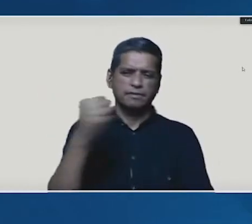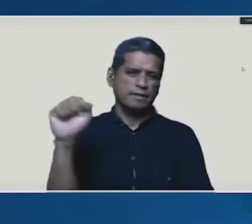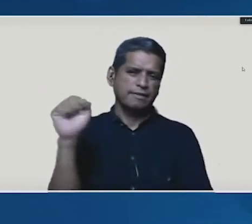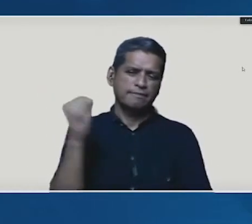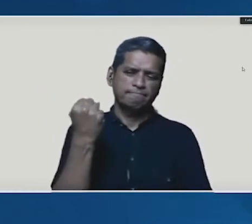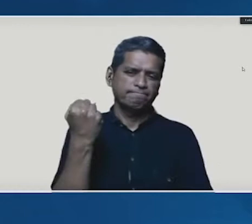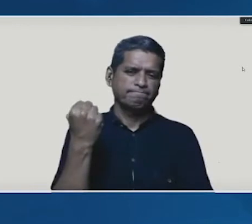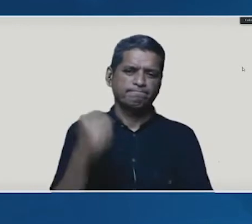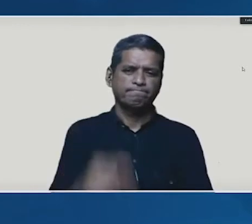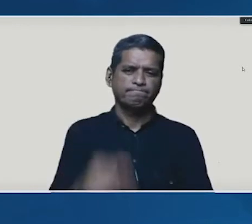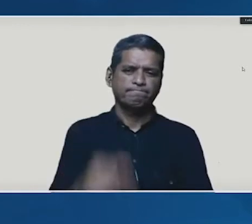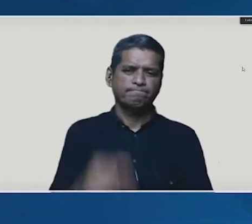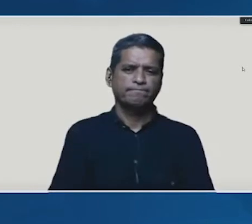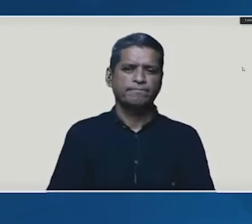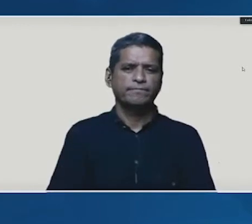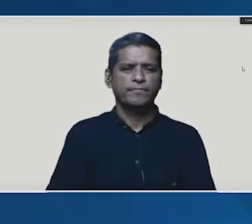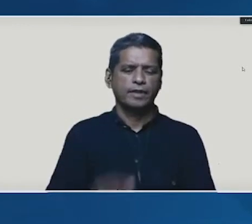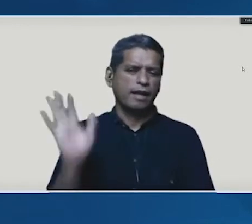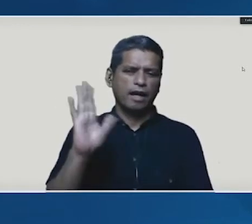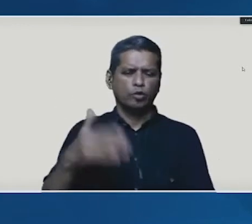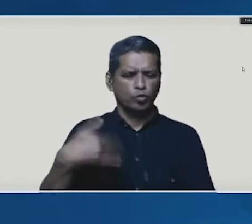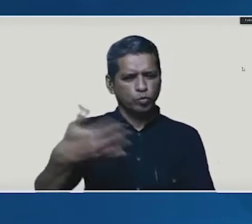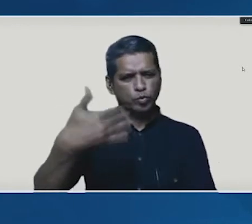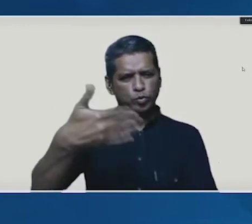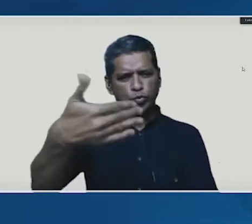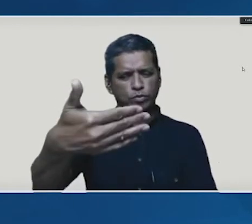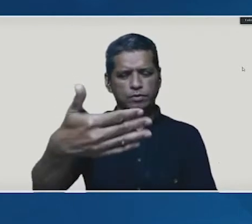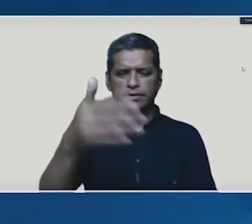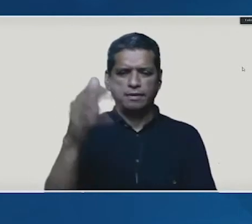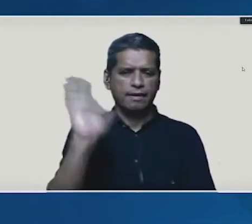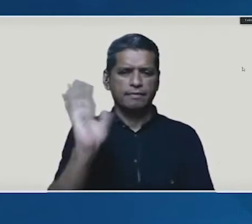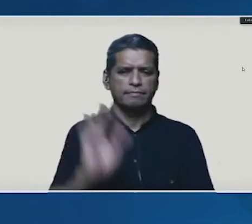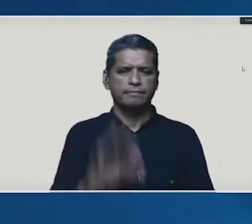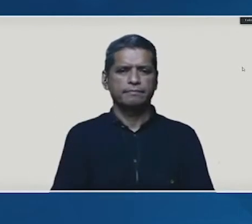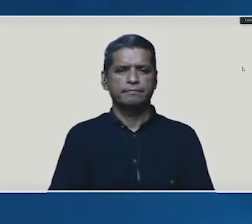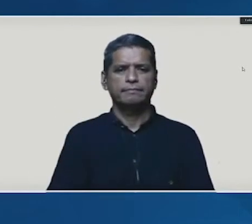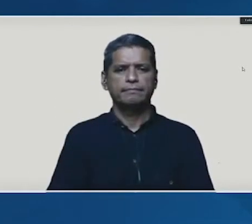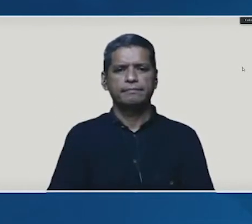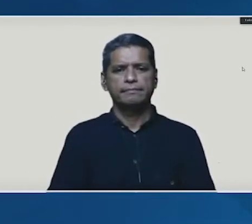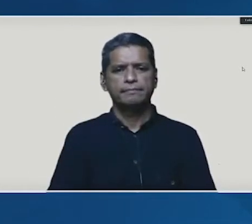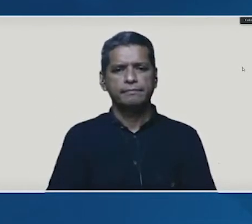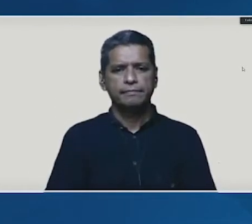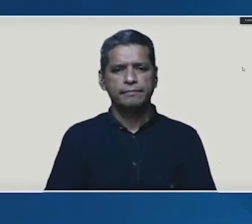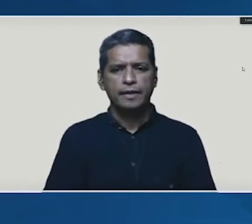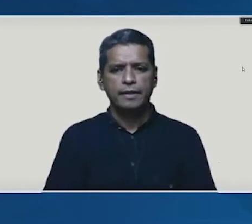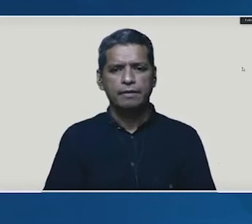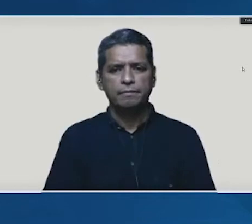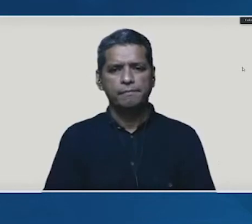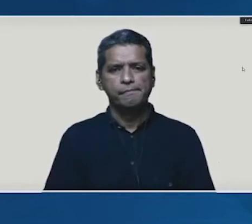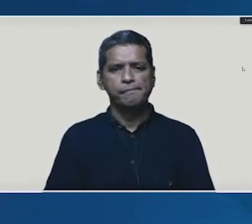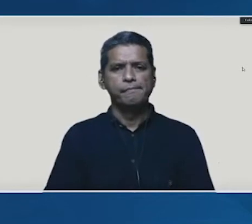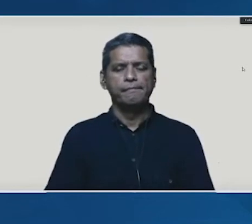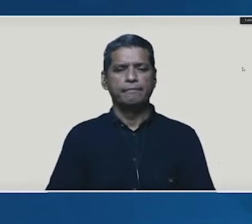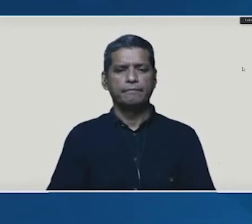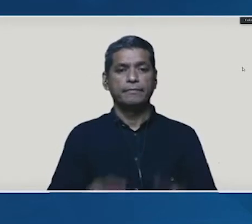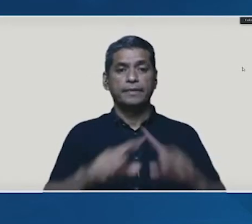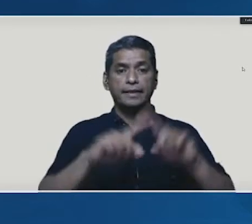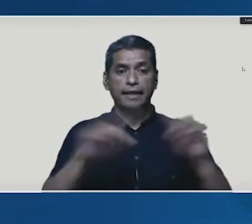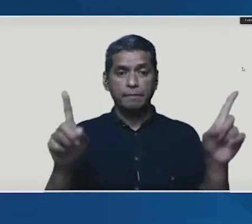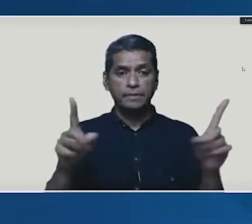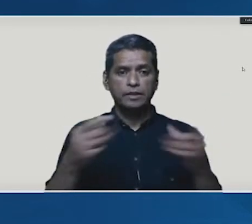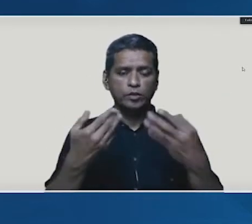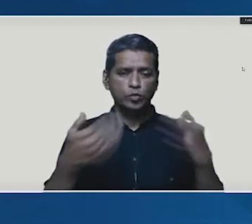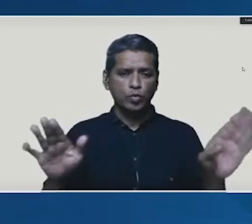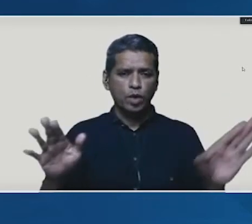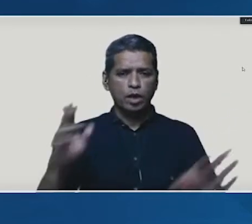tidak akan terus-menerus Kak berkuasa berikutnya tetapi sesudah tuanku